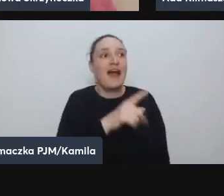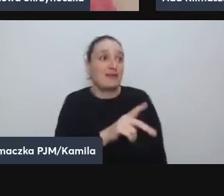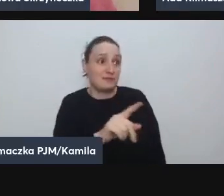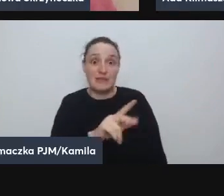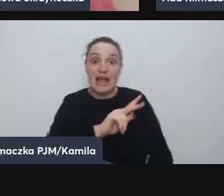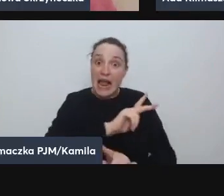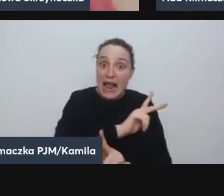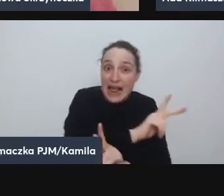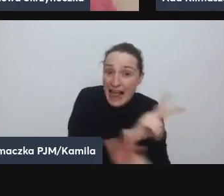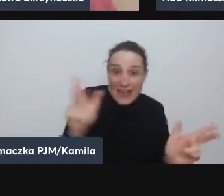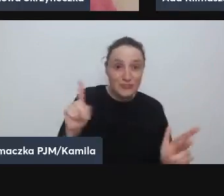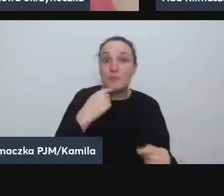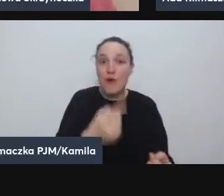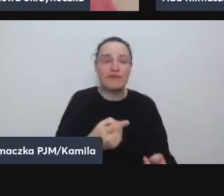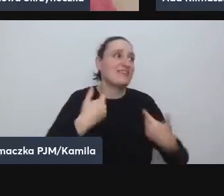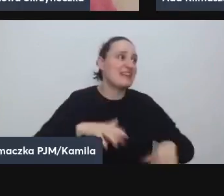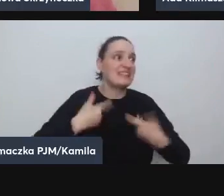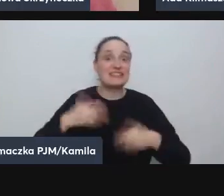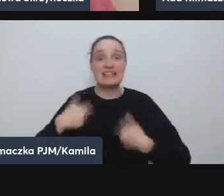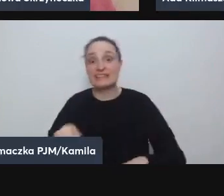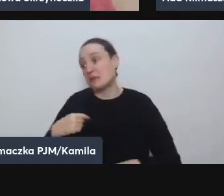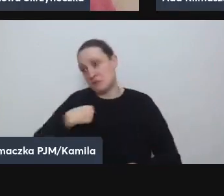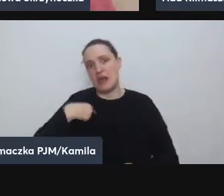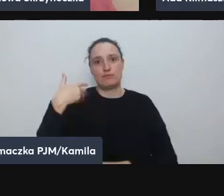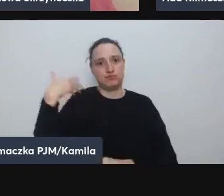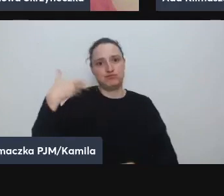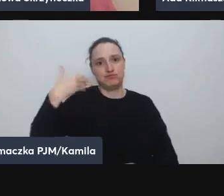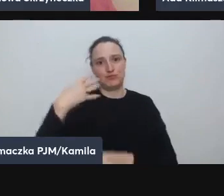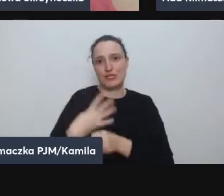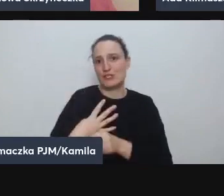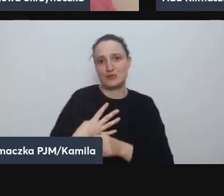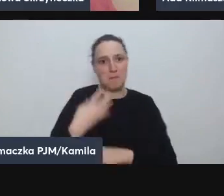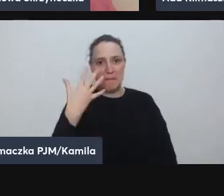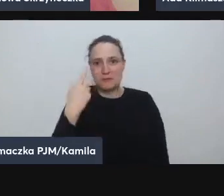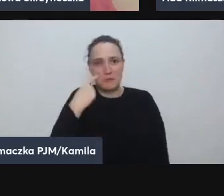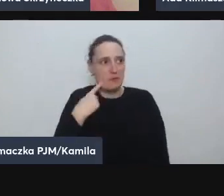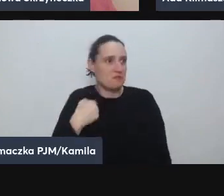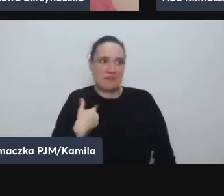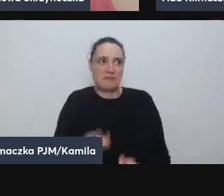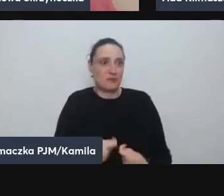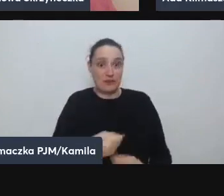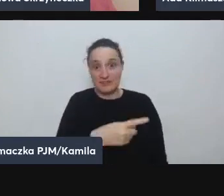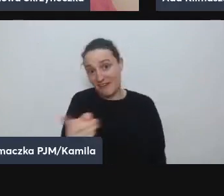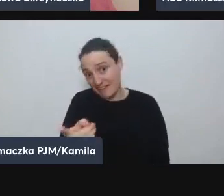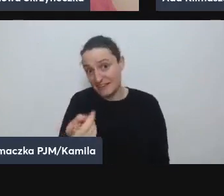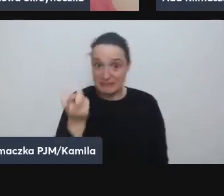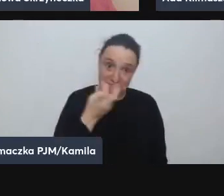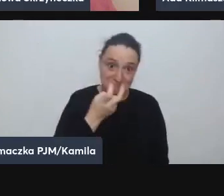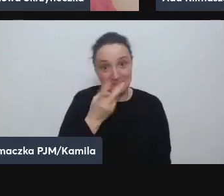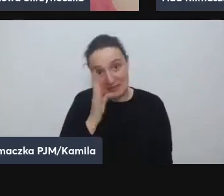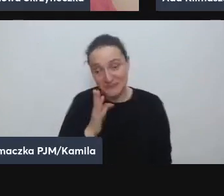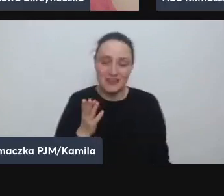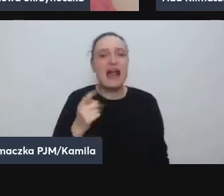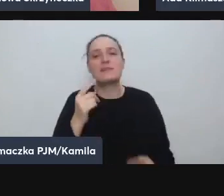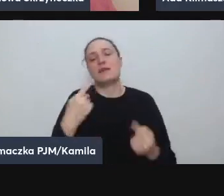będę gadać przez 45 minut, no i mi nie przeszkadza, ale nie wiem, co wy na to. Więc tak trochę pokazuję, jak to się skończy, ale nigdy nie miałam